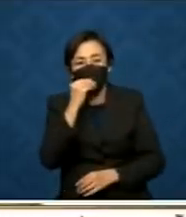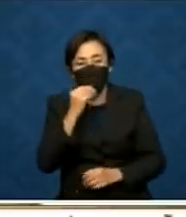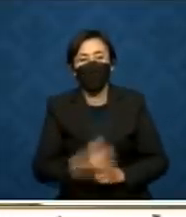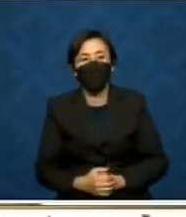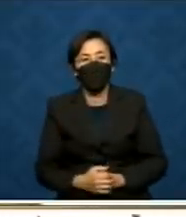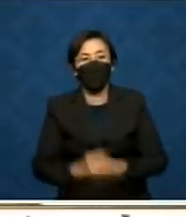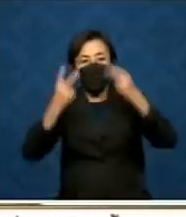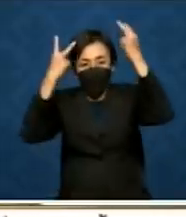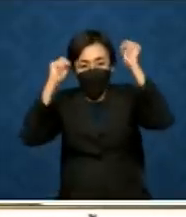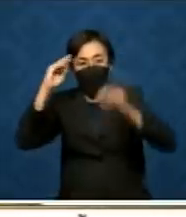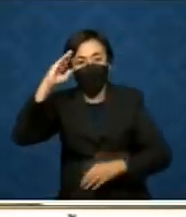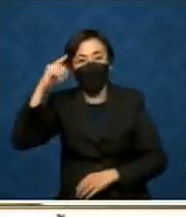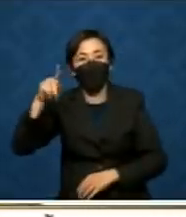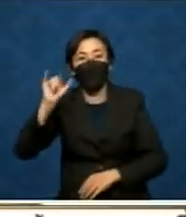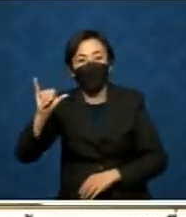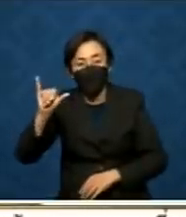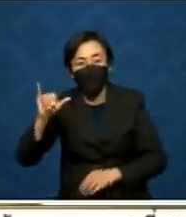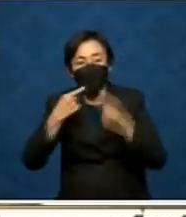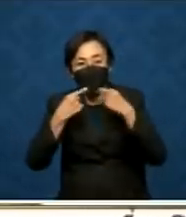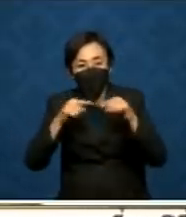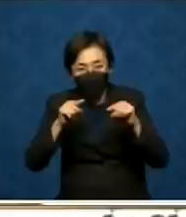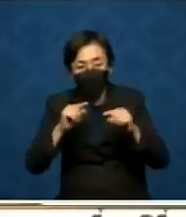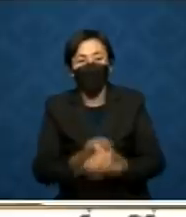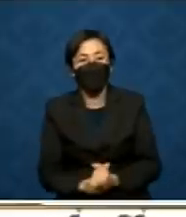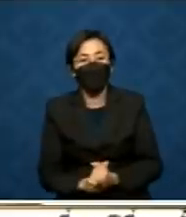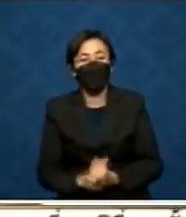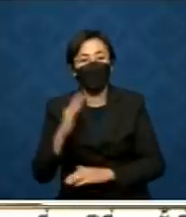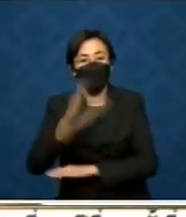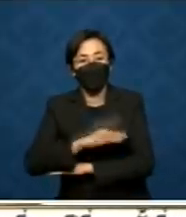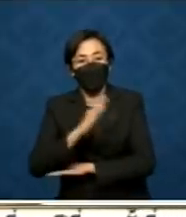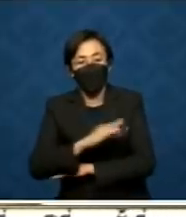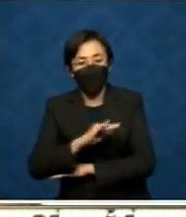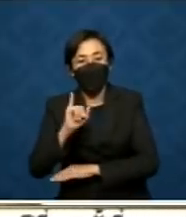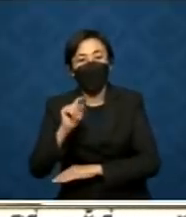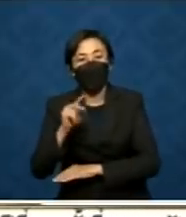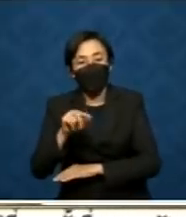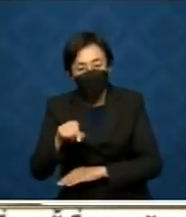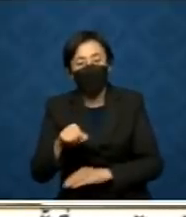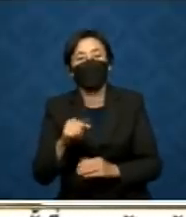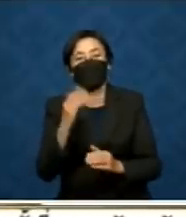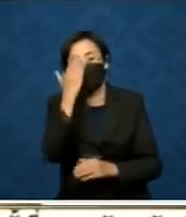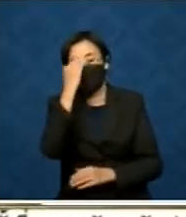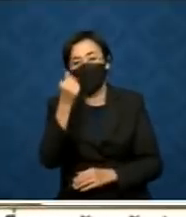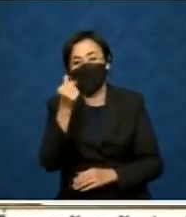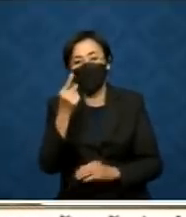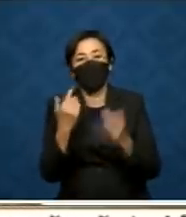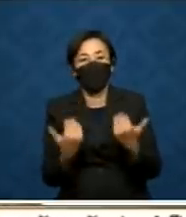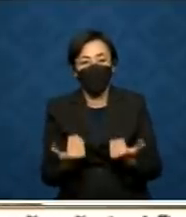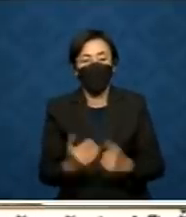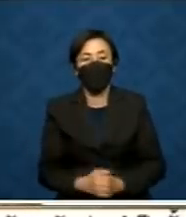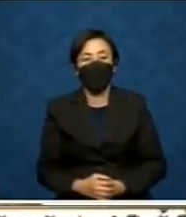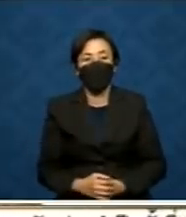ถ้านายกประยุทธ์จันทร์โอชาตอบลงหนังสือพิมพ์ไทยรัฐหน้า 11วันนี้ถ้า